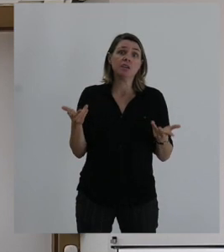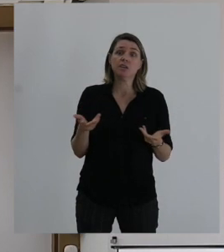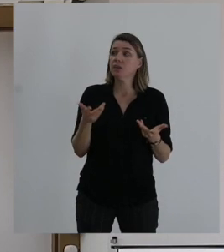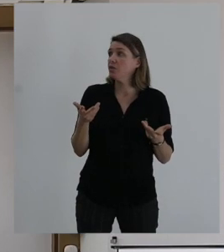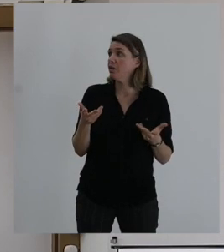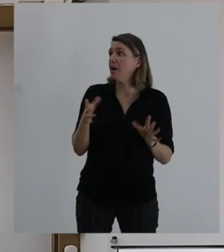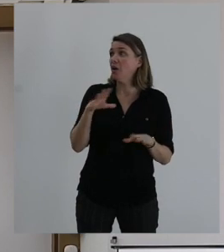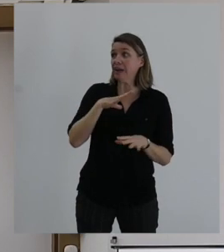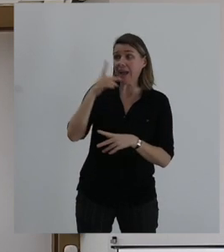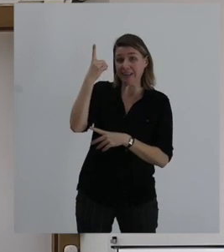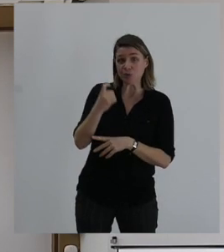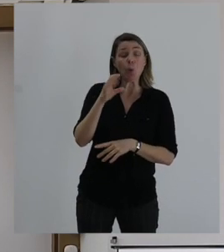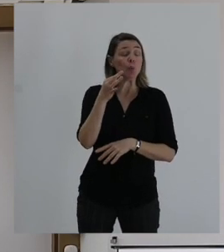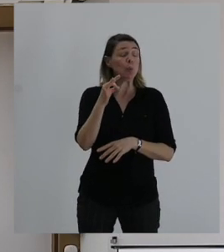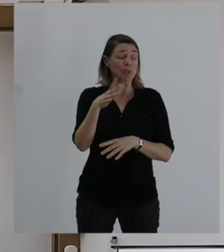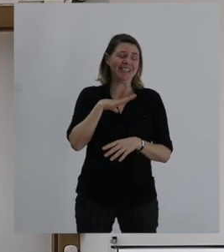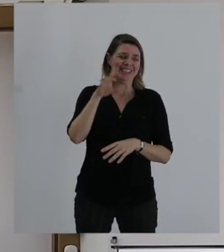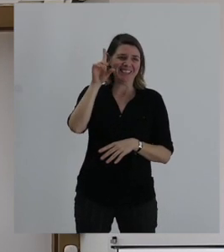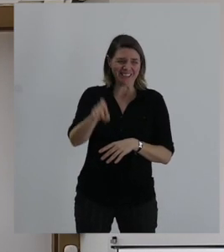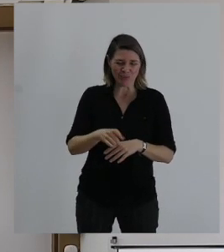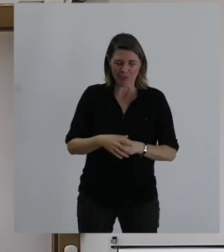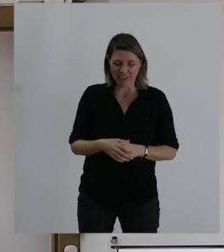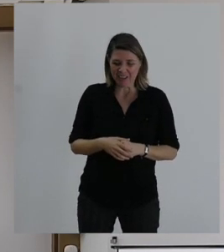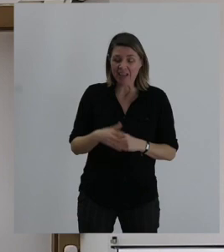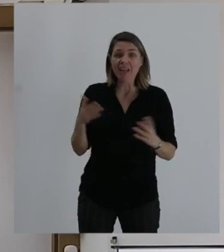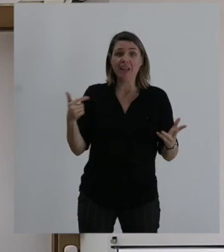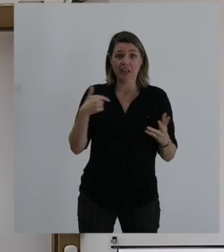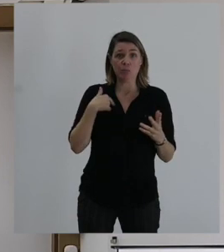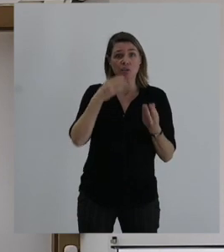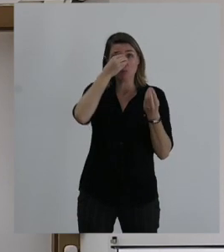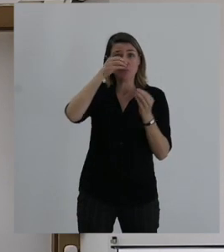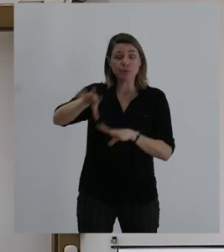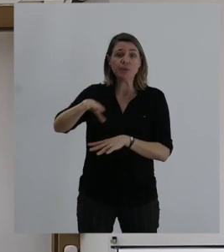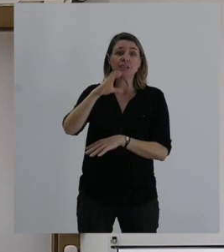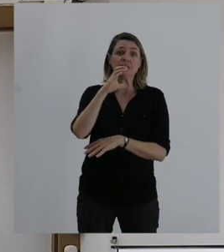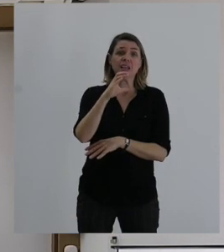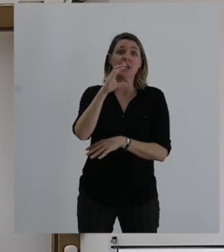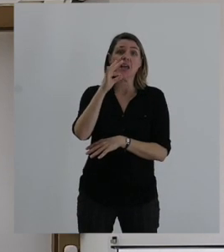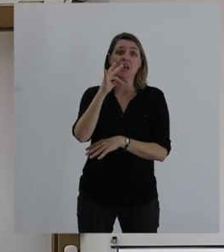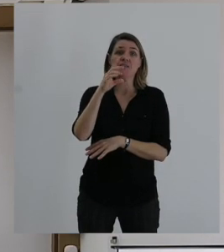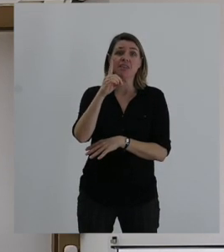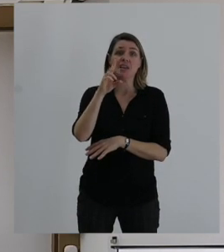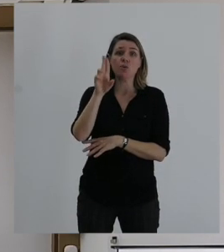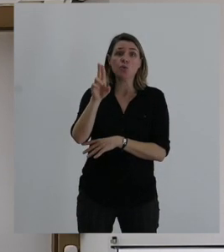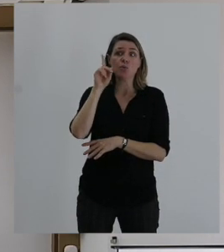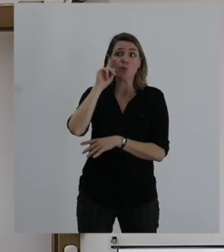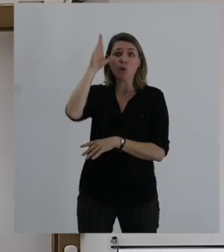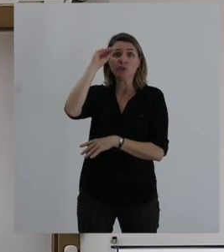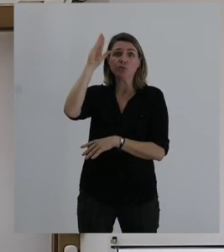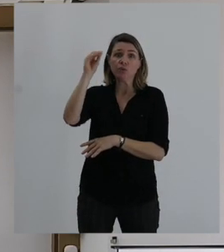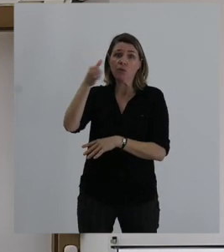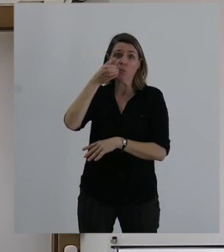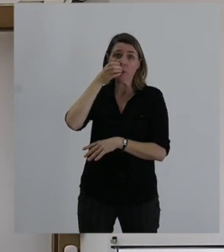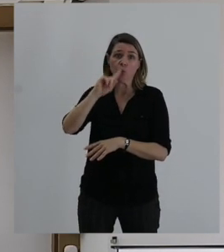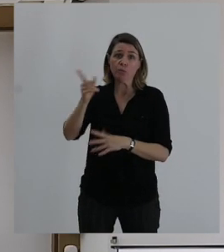Est-ce que vous avez une question ? Oui. Et aussi, j'ai quitté la CVU parce que je trouvais que les étudiants n'étaient pas très écoutés,